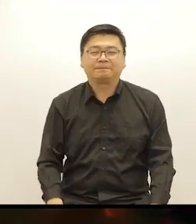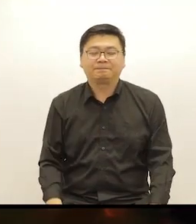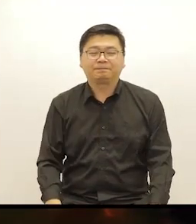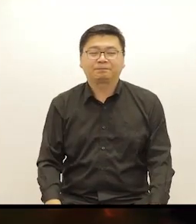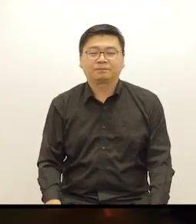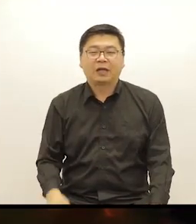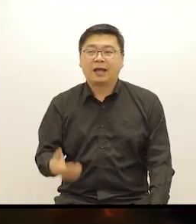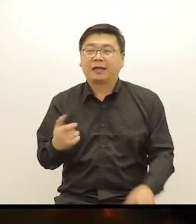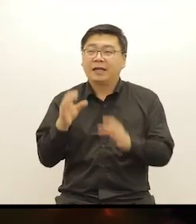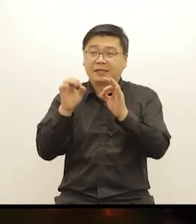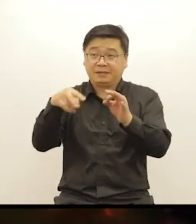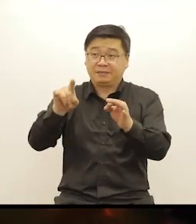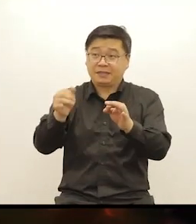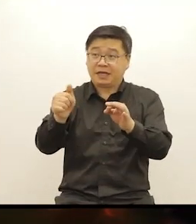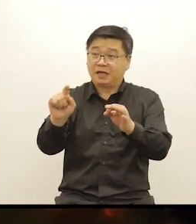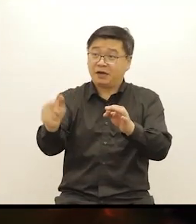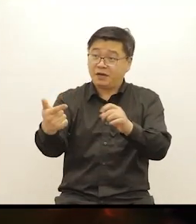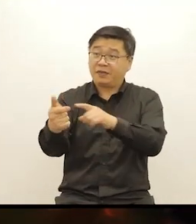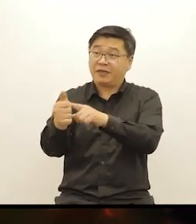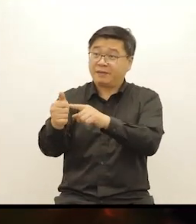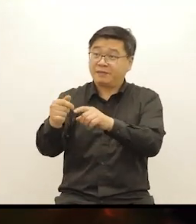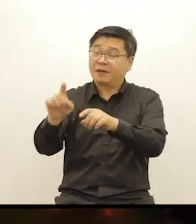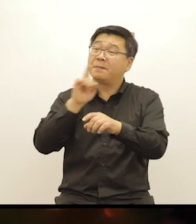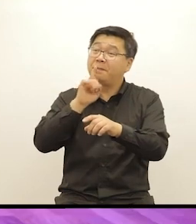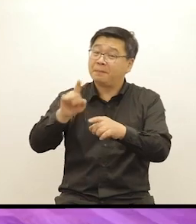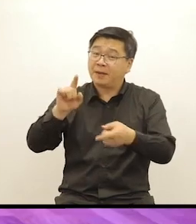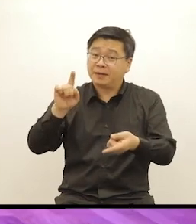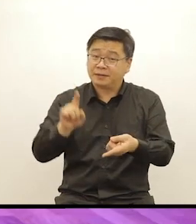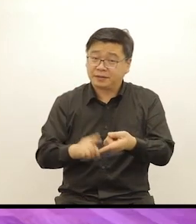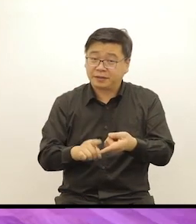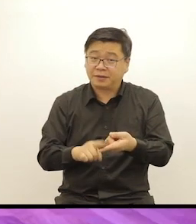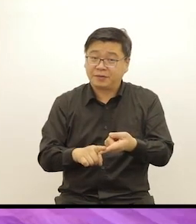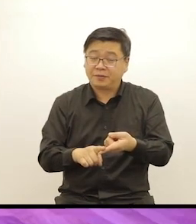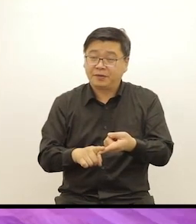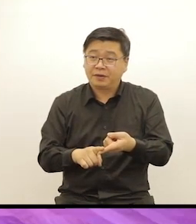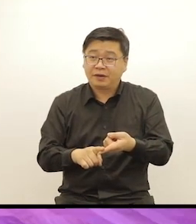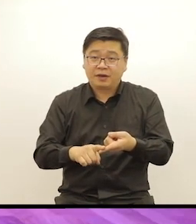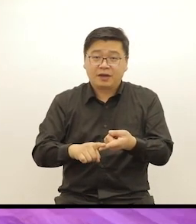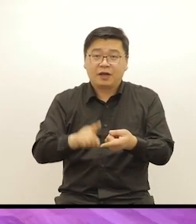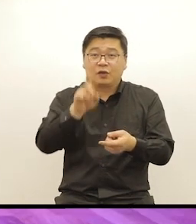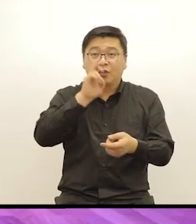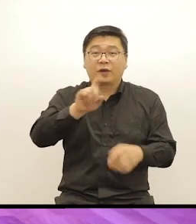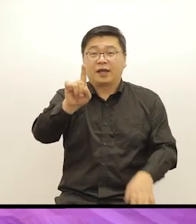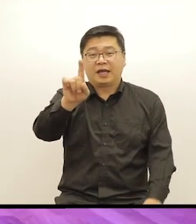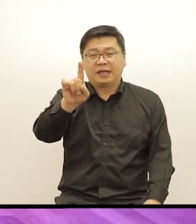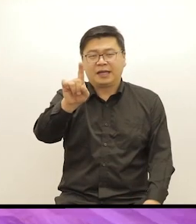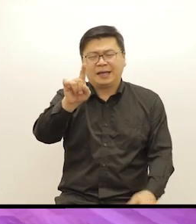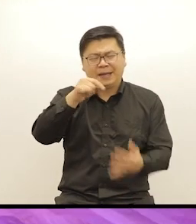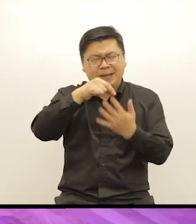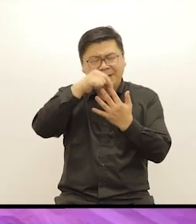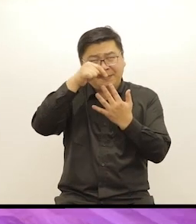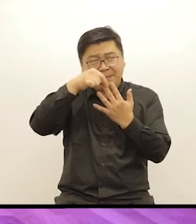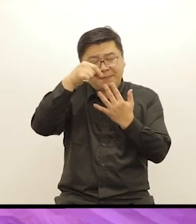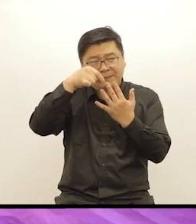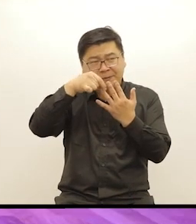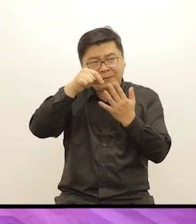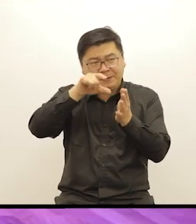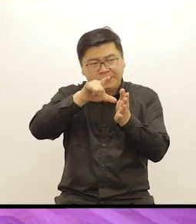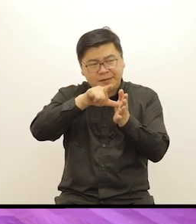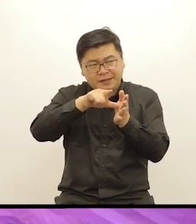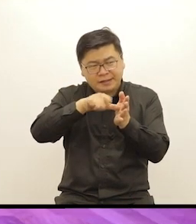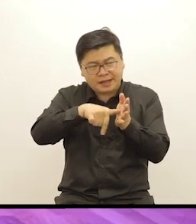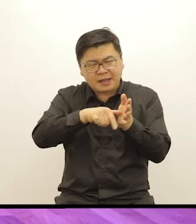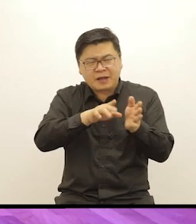앞서 김상원 피아니스트의 이야기를 들어보셨다시피 그 한 곡을 고르는 과정이 이